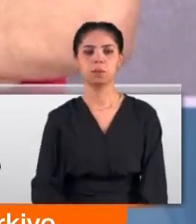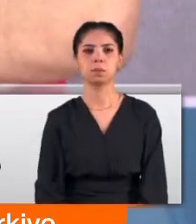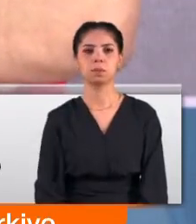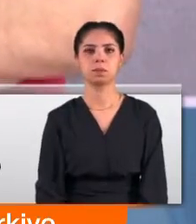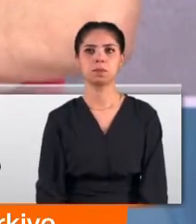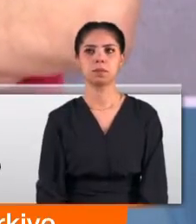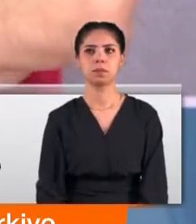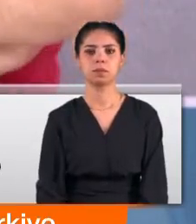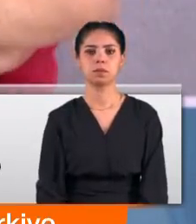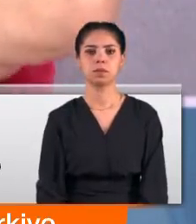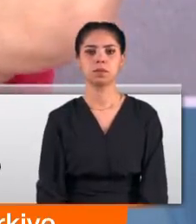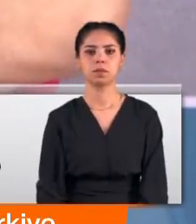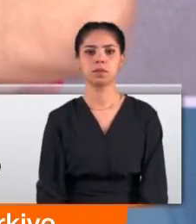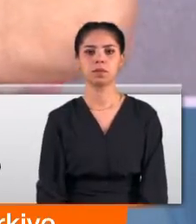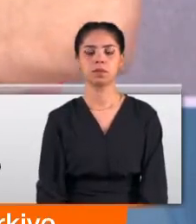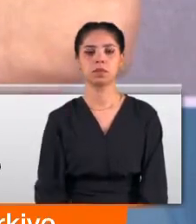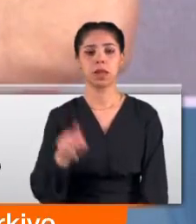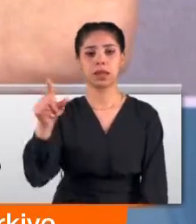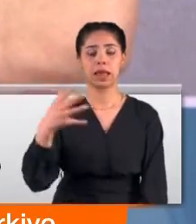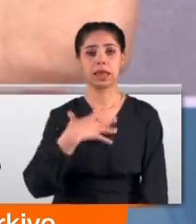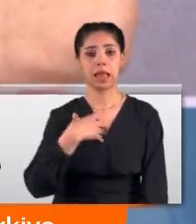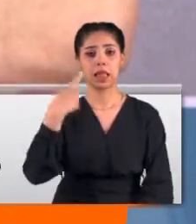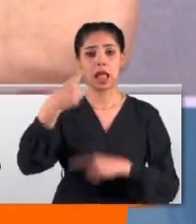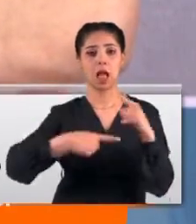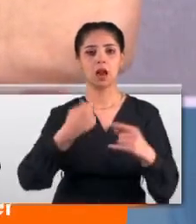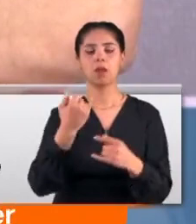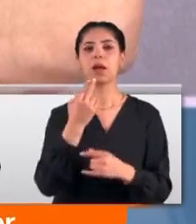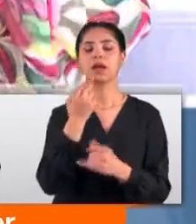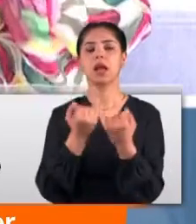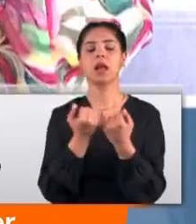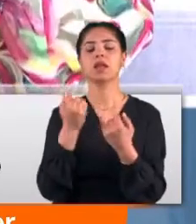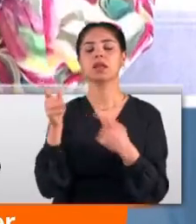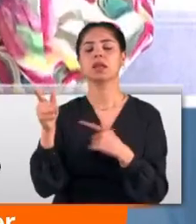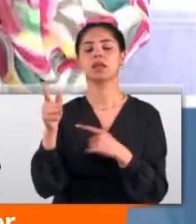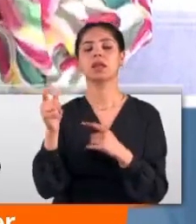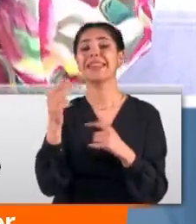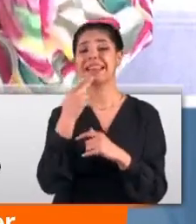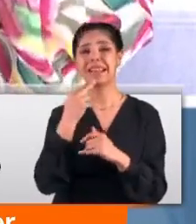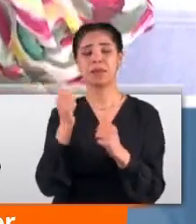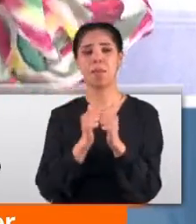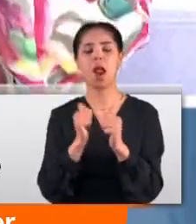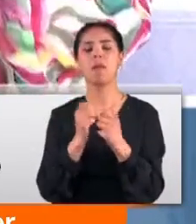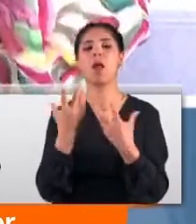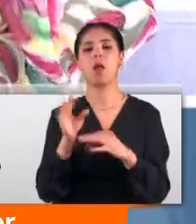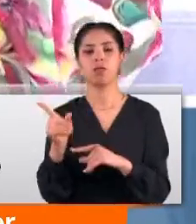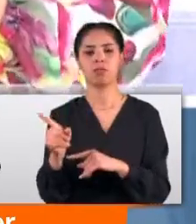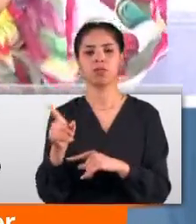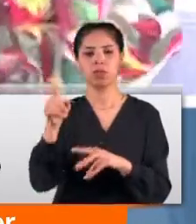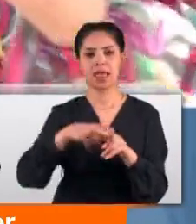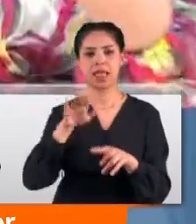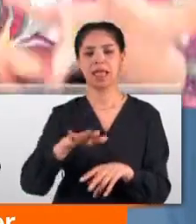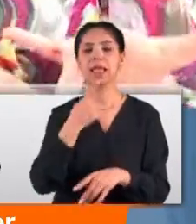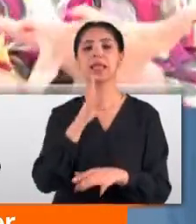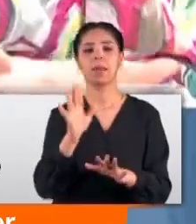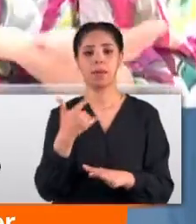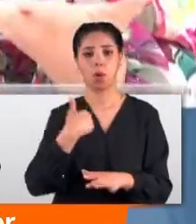şimdi karıştıracaksan sen eğer. Sen önce gidip akrabanın karısıyla beraber olacaksın. Erkek kardeşinin kızı bizzat yeğenin demedi mi o